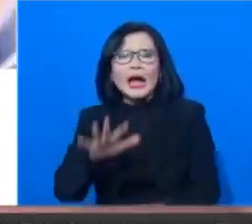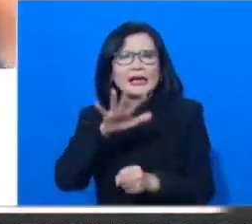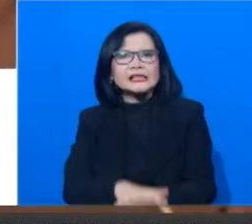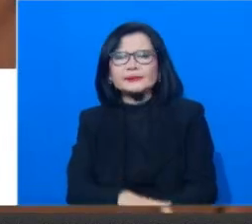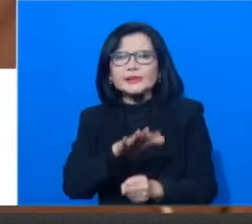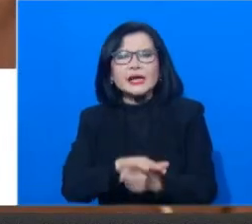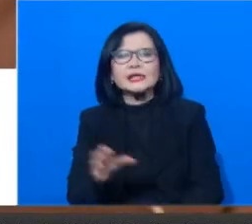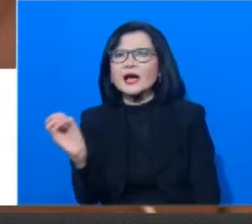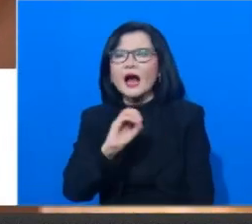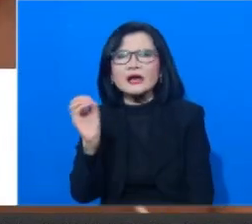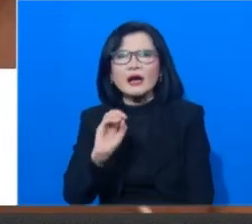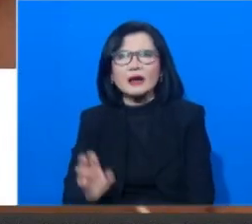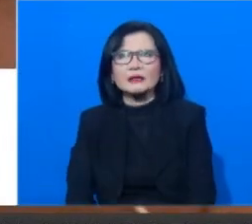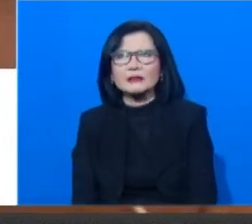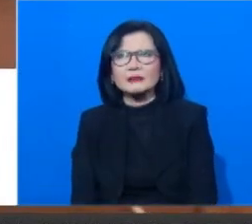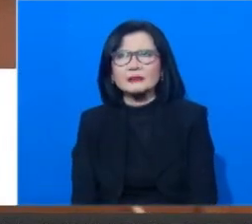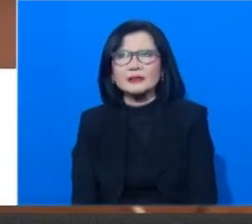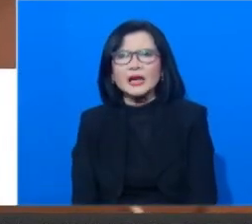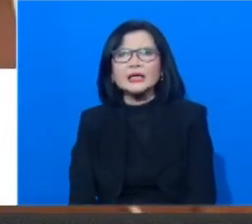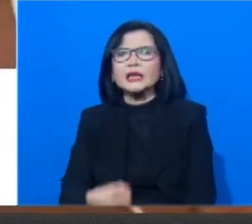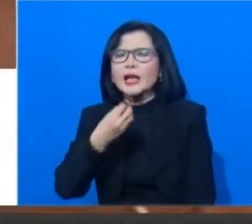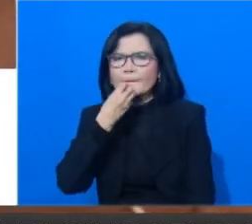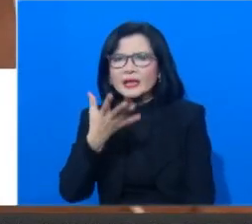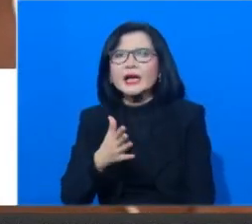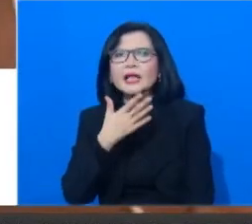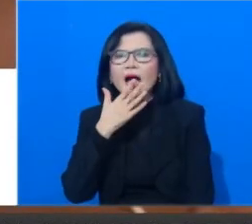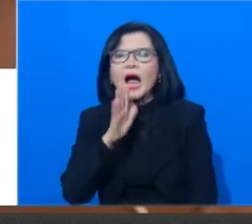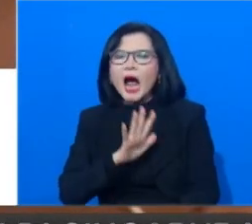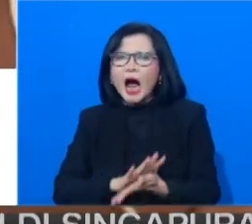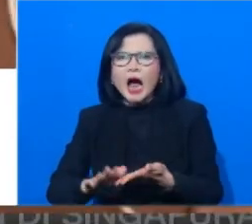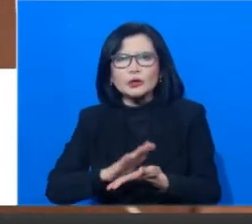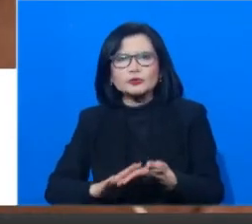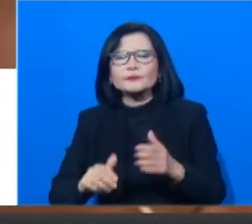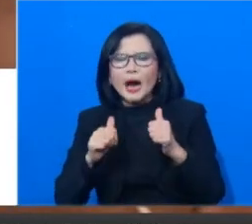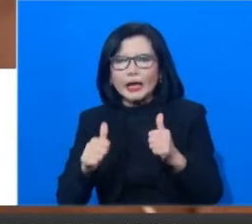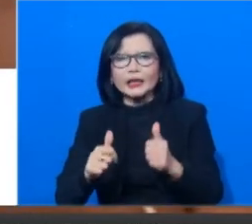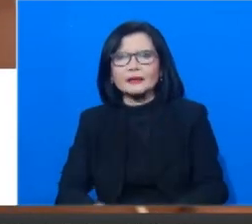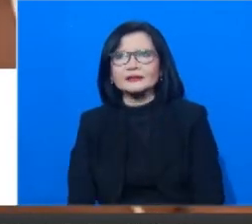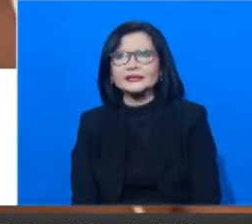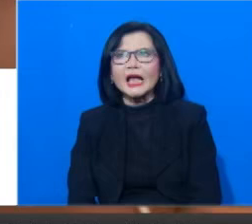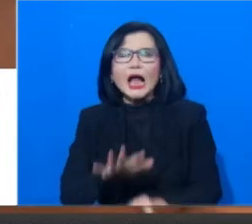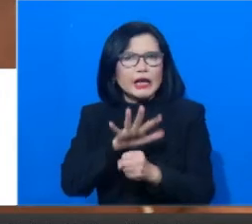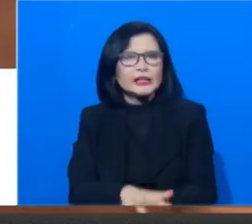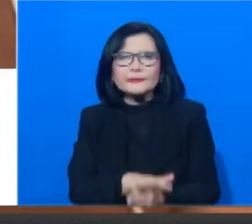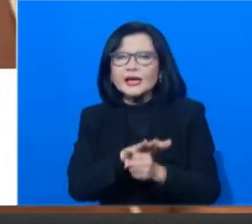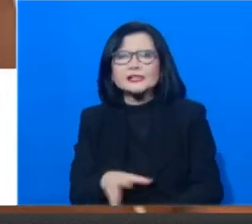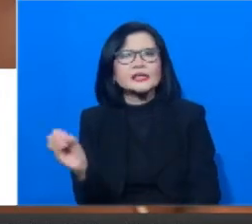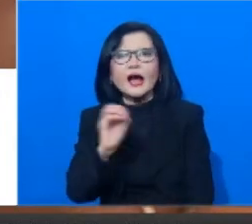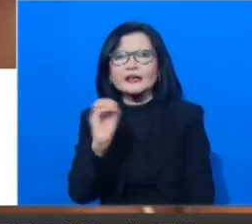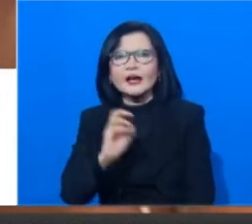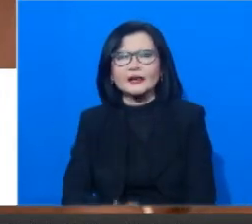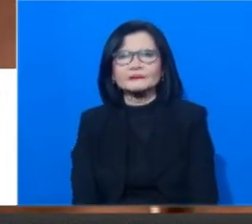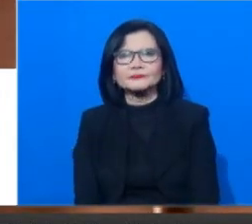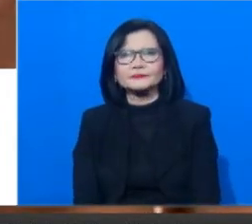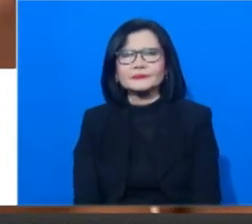intimidasi mereka si berkata halus dan selebihnya Alhamdulillah enggak ada apa-apa tidak ada intimidasi apapun ya Oke Mas